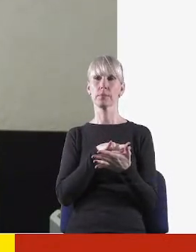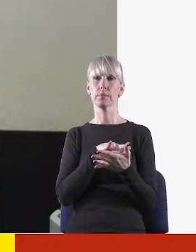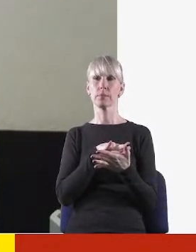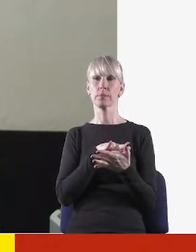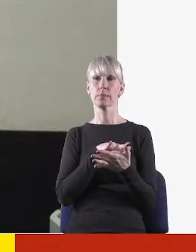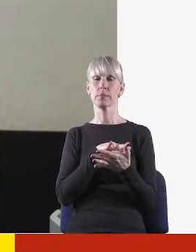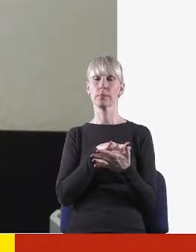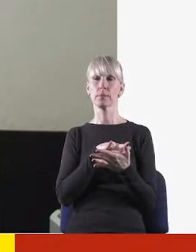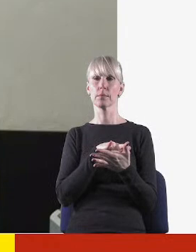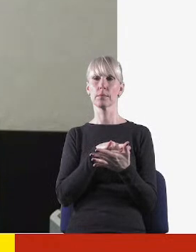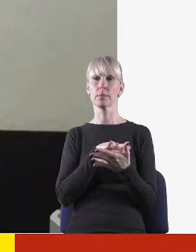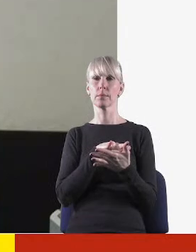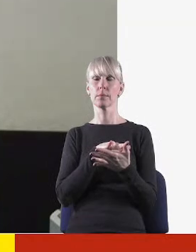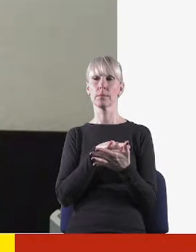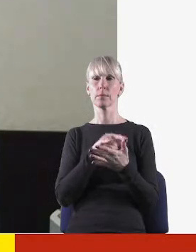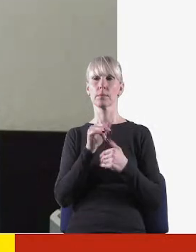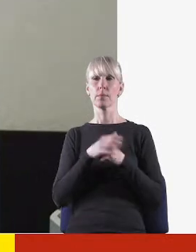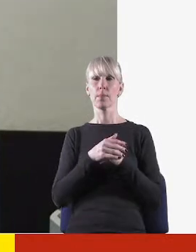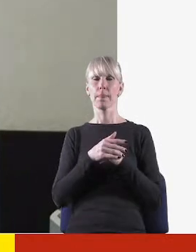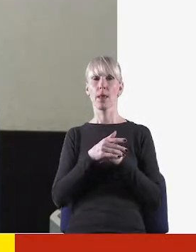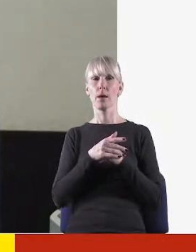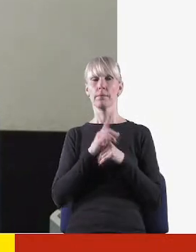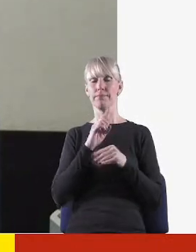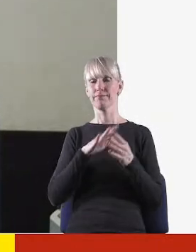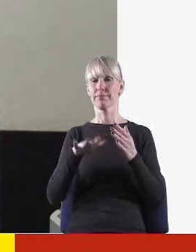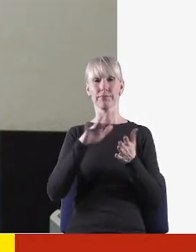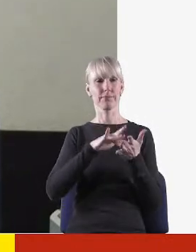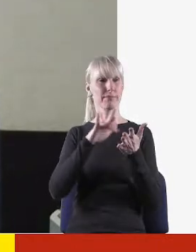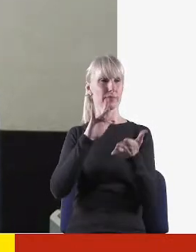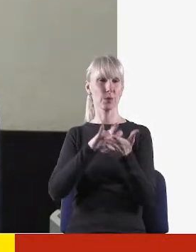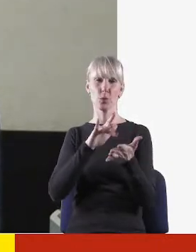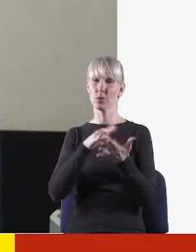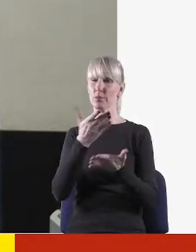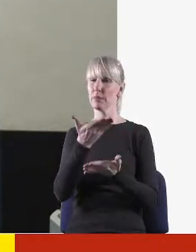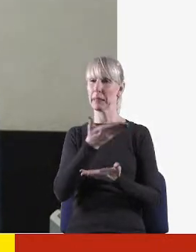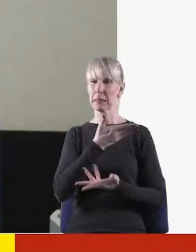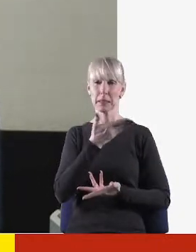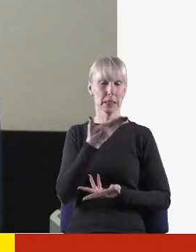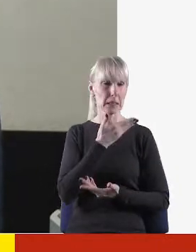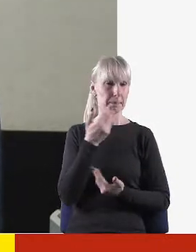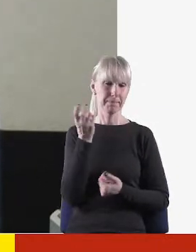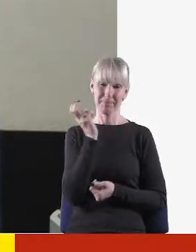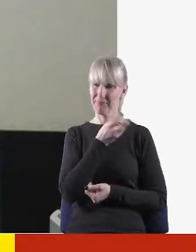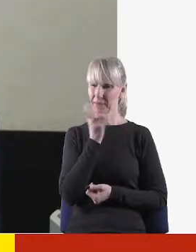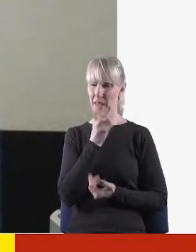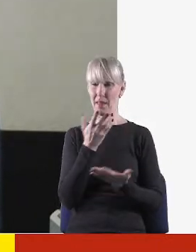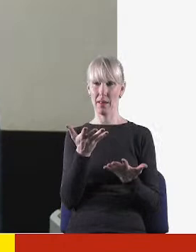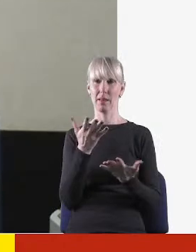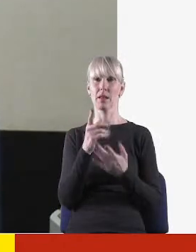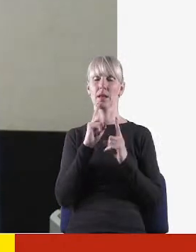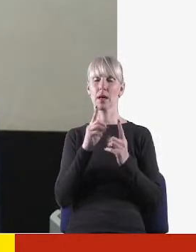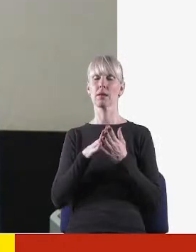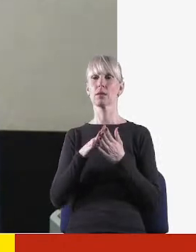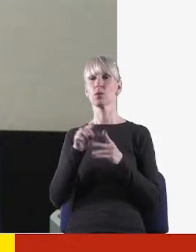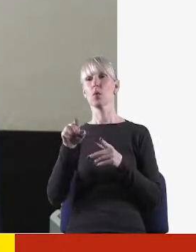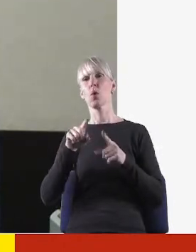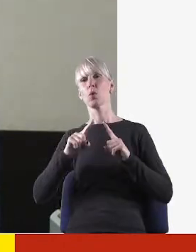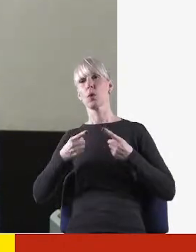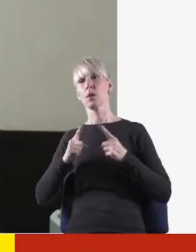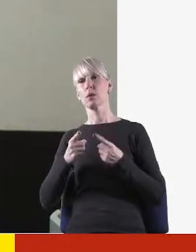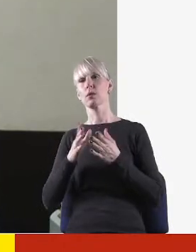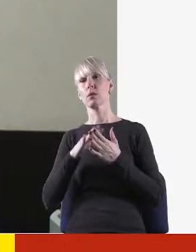specyficznie położone zabudowania, niestety nieatrakcyjnie położone zabudowania, no, które mimo zorganizowanych